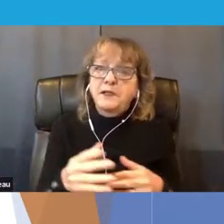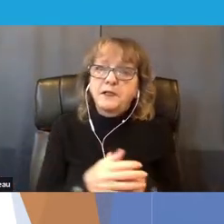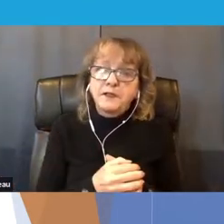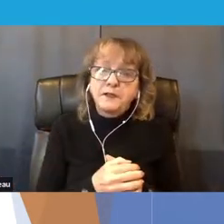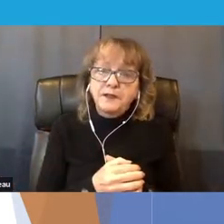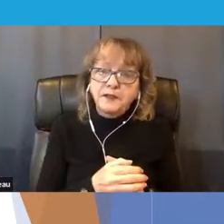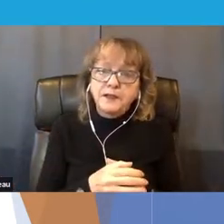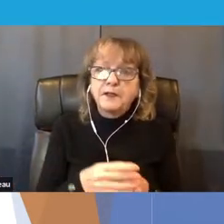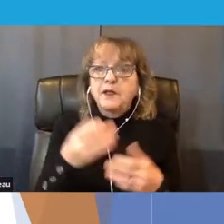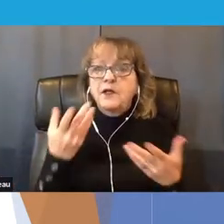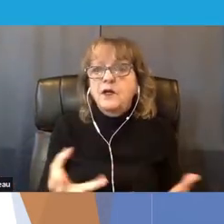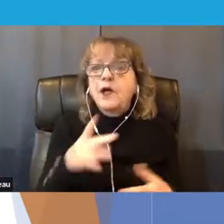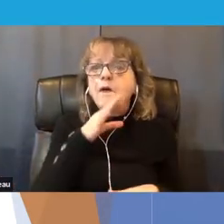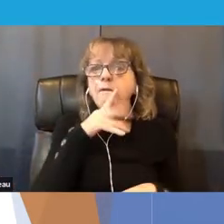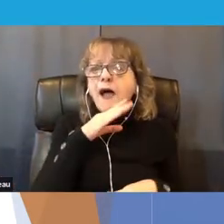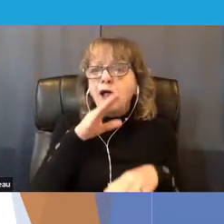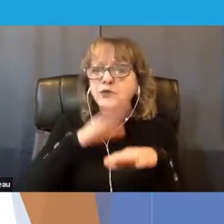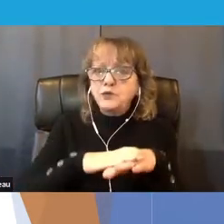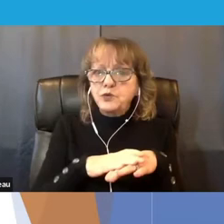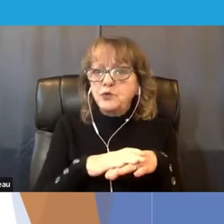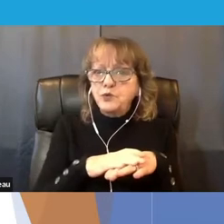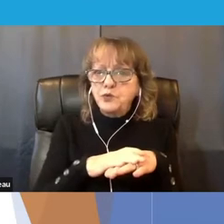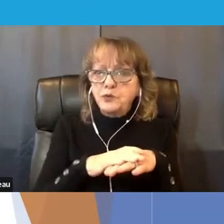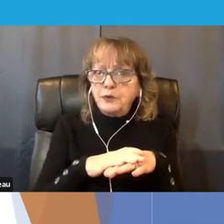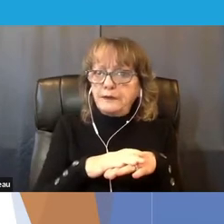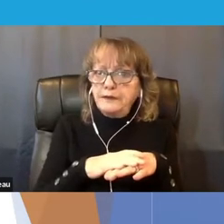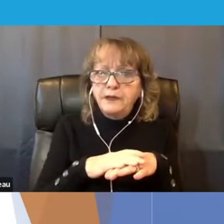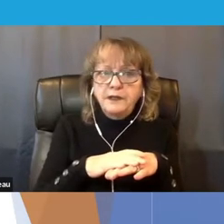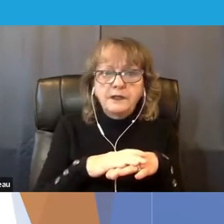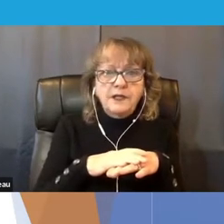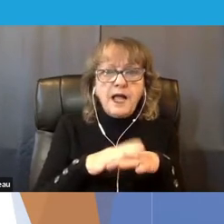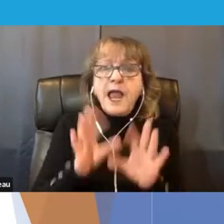va en premier parler un peu des violences structurelles.